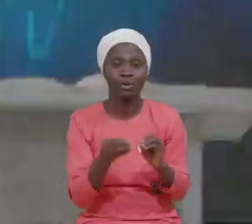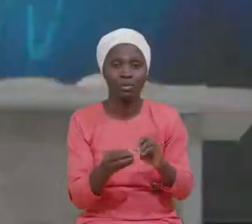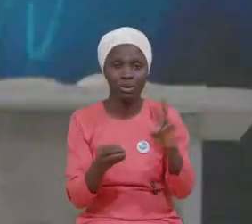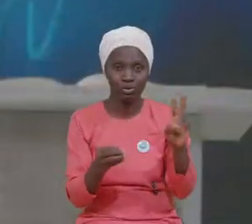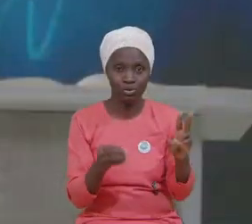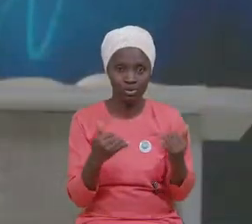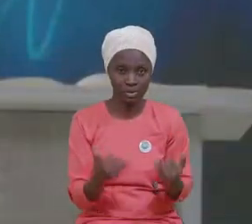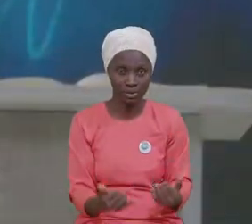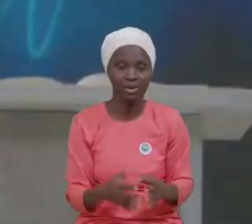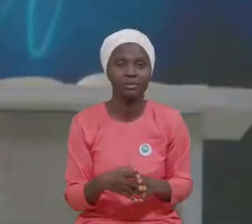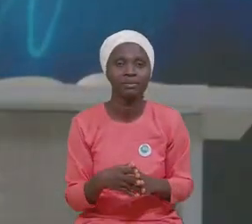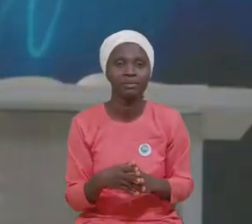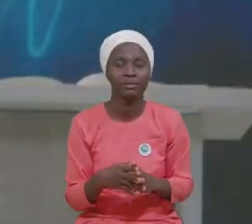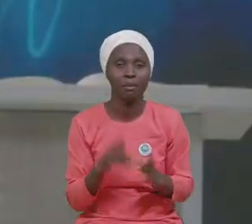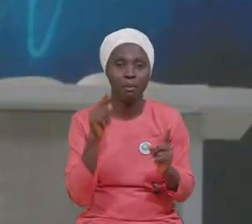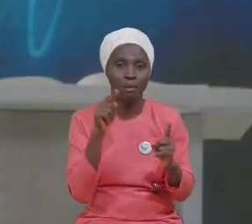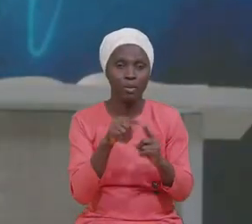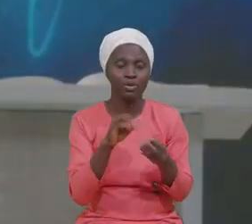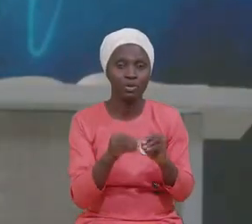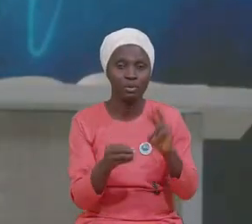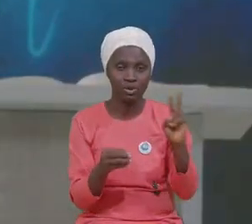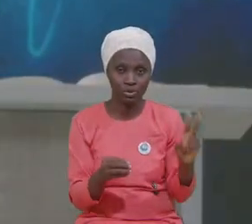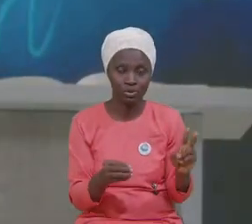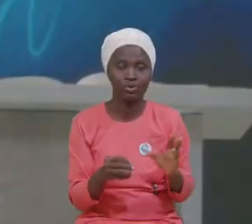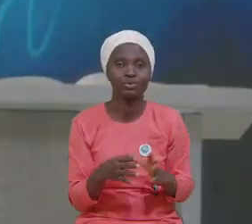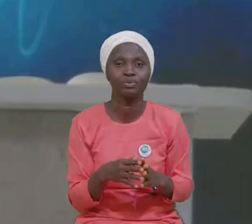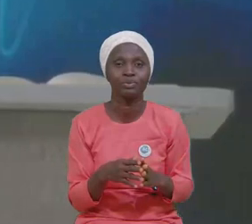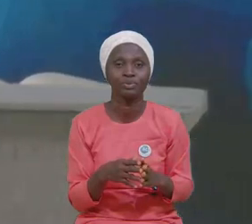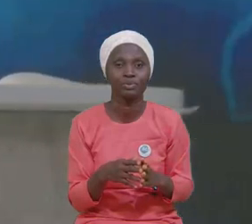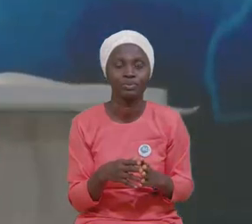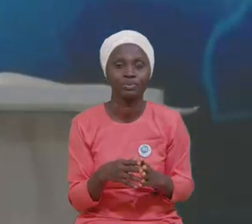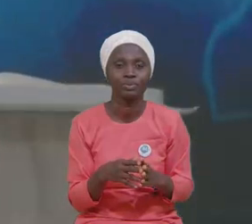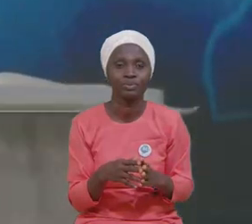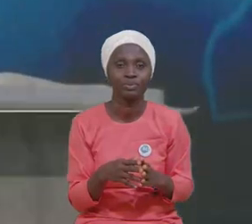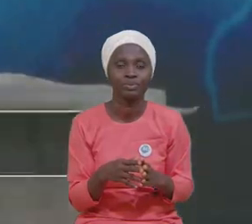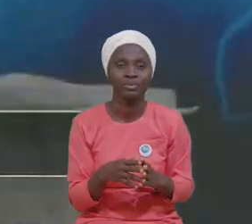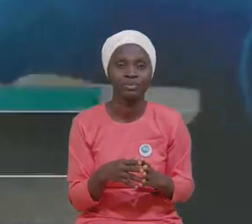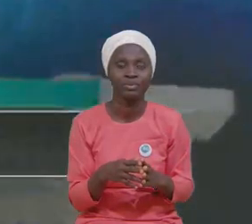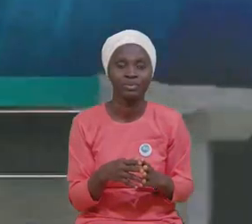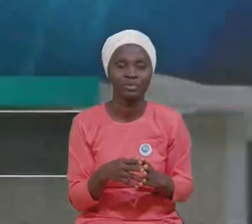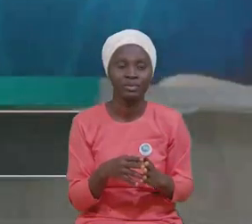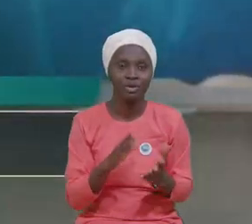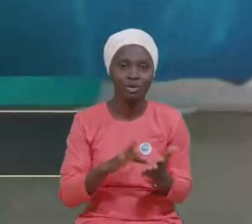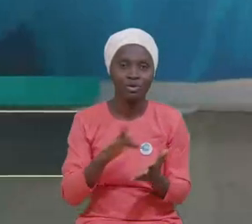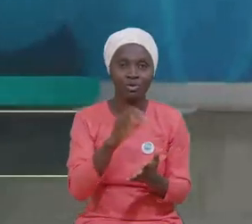Deuxième point maintenant. Deuxième point. La conversion